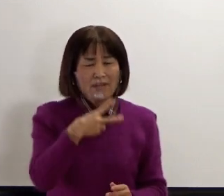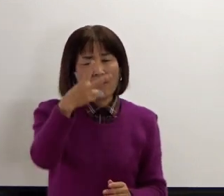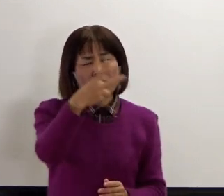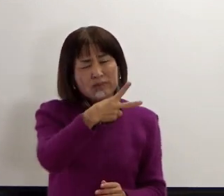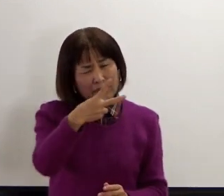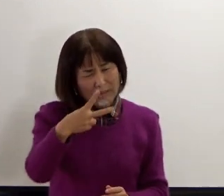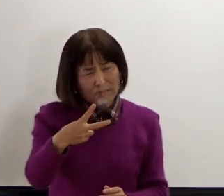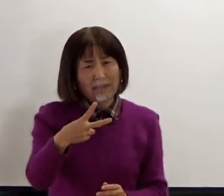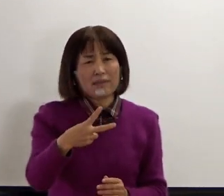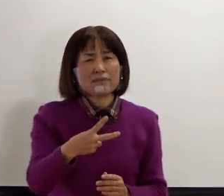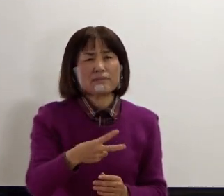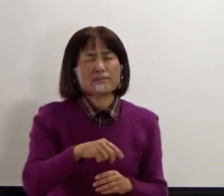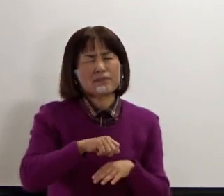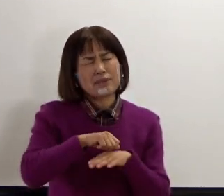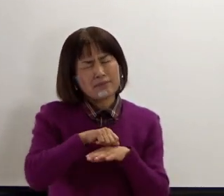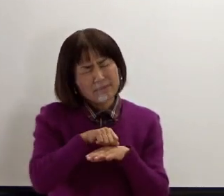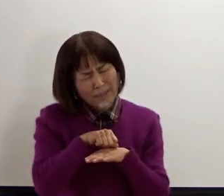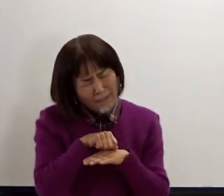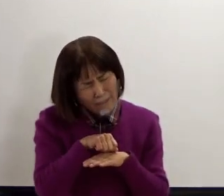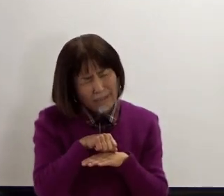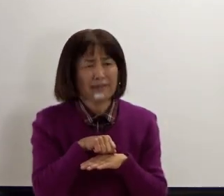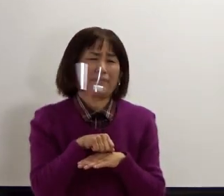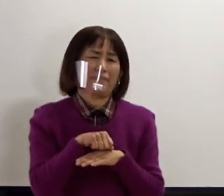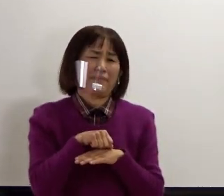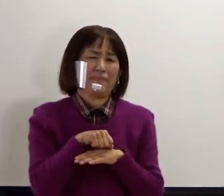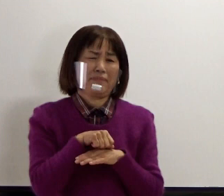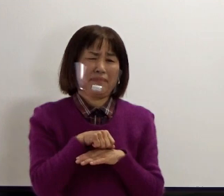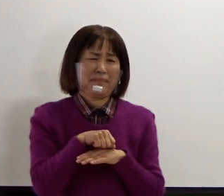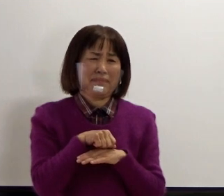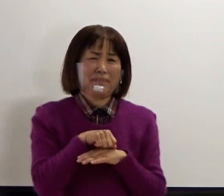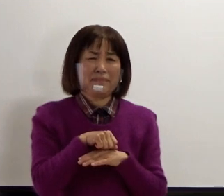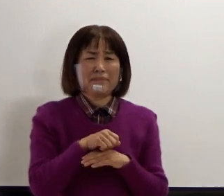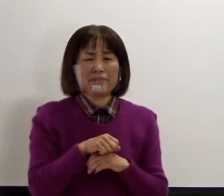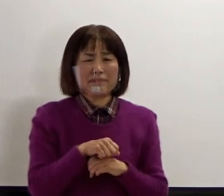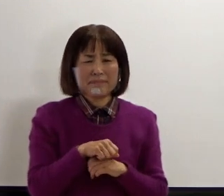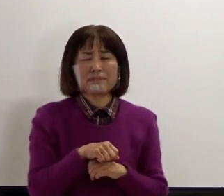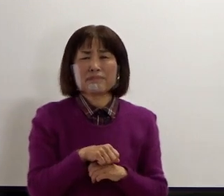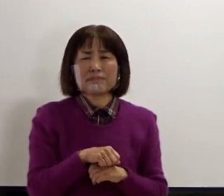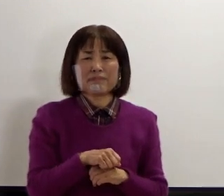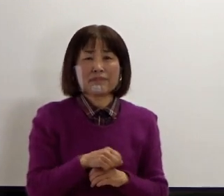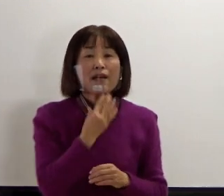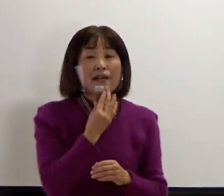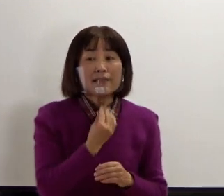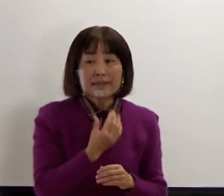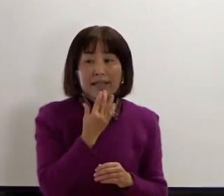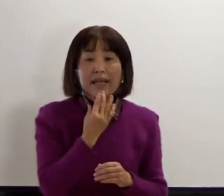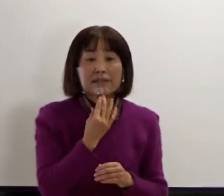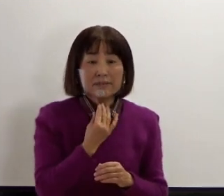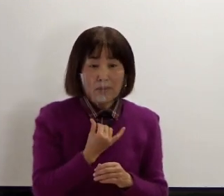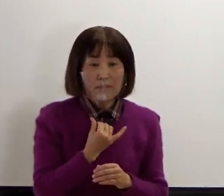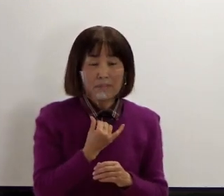これは本当に2人にとっては辛いことであったと思います。